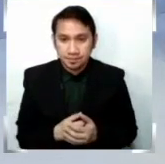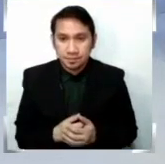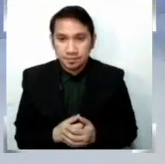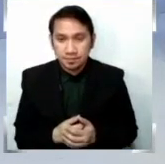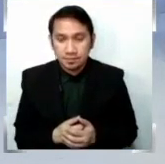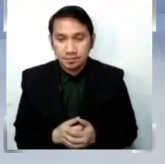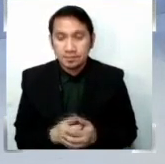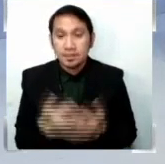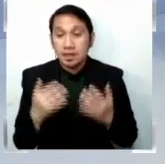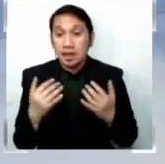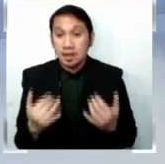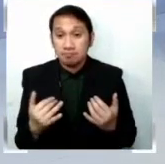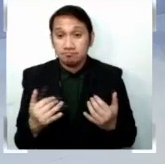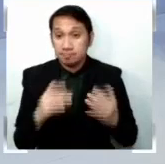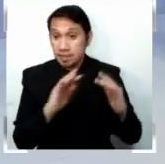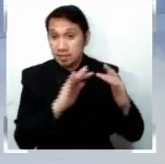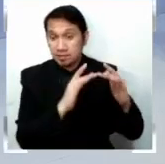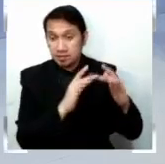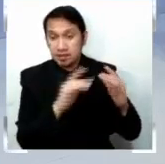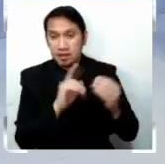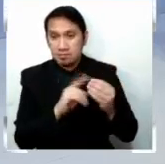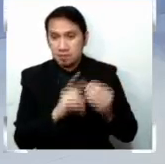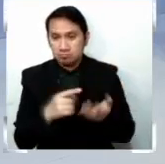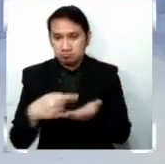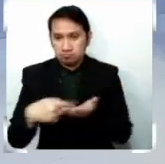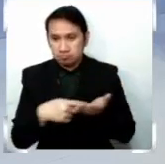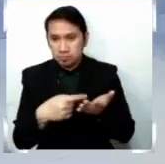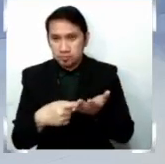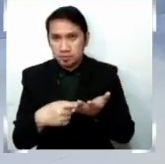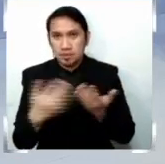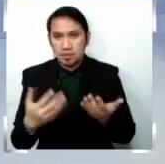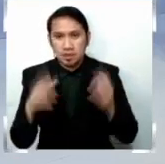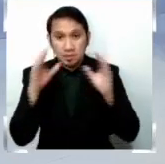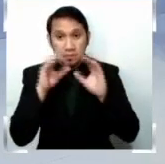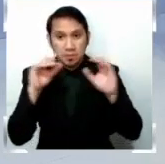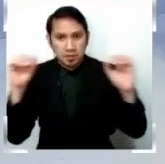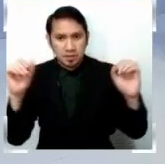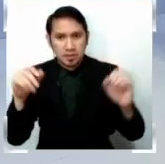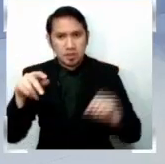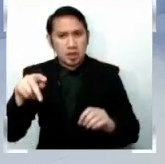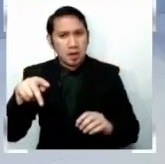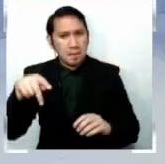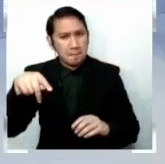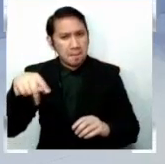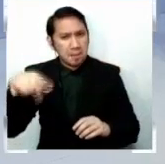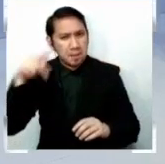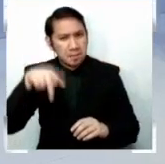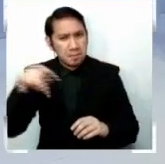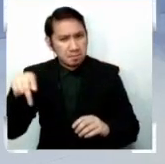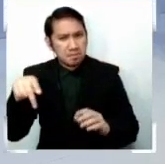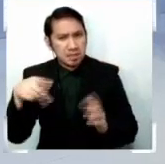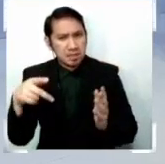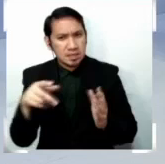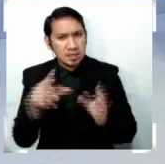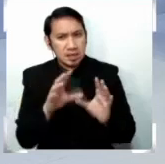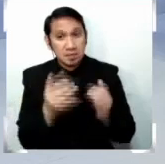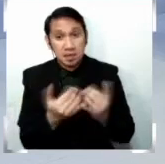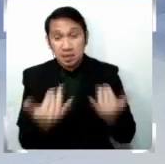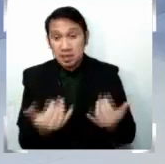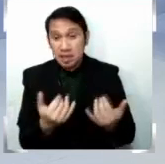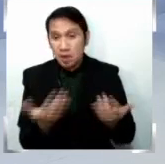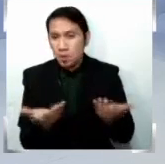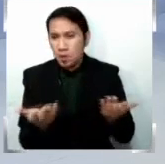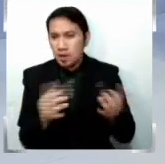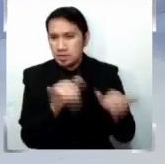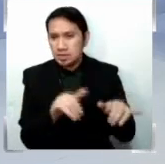Dumalo via online sa pagdinig ng Senado ang presidente ng Parmalee Pharmaceuticals Corporation na nasa Singapore ngayon. Pero no-show